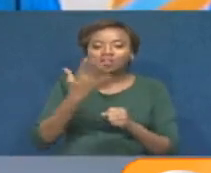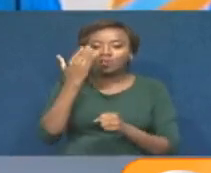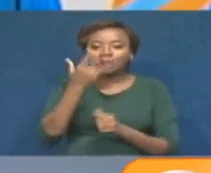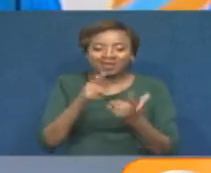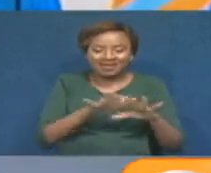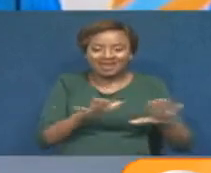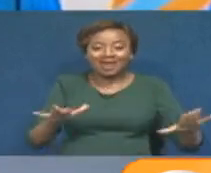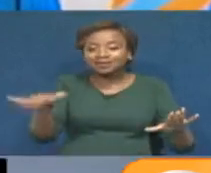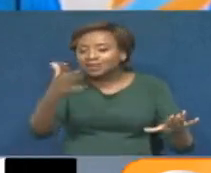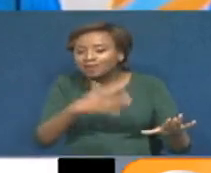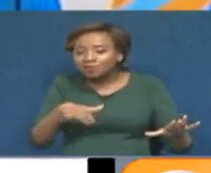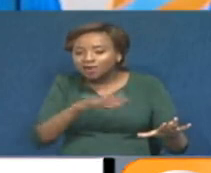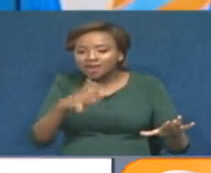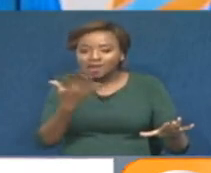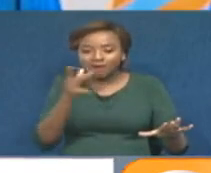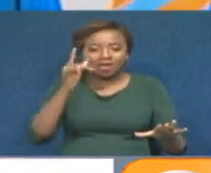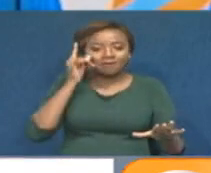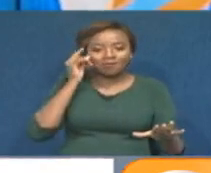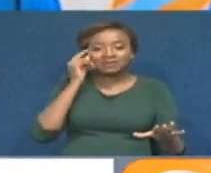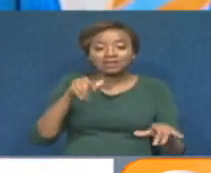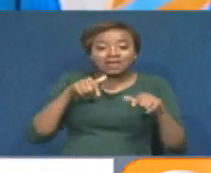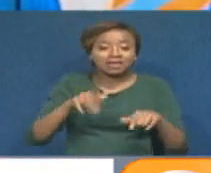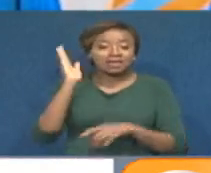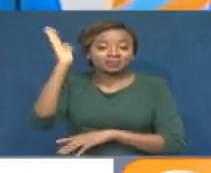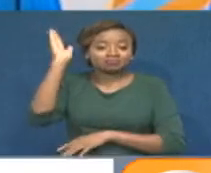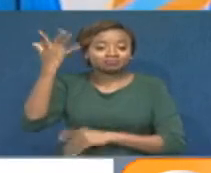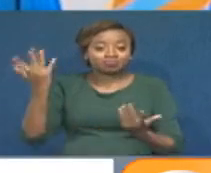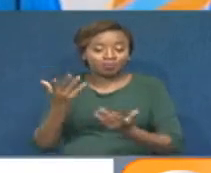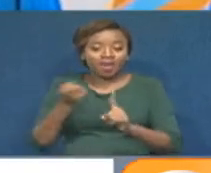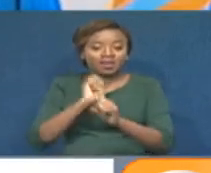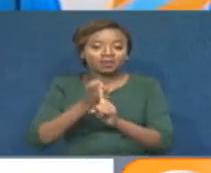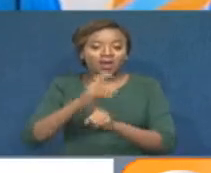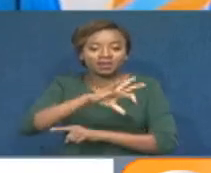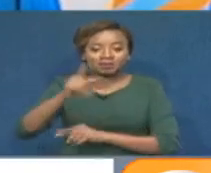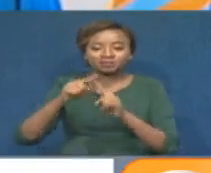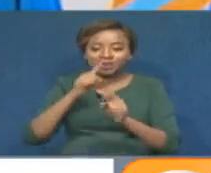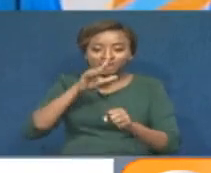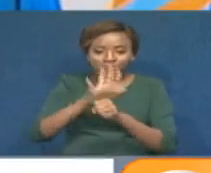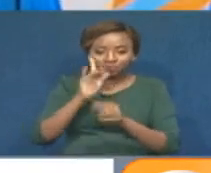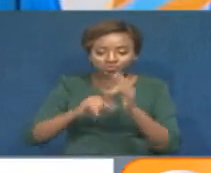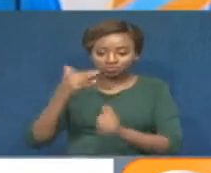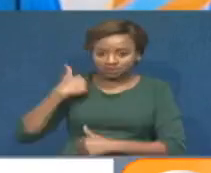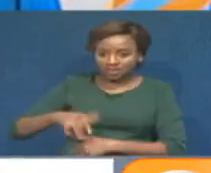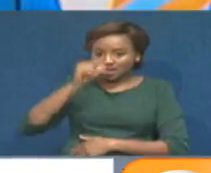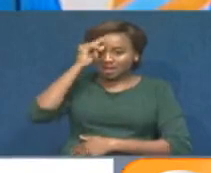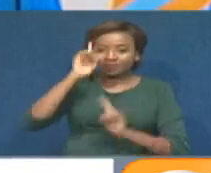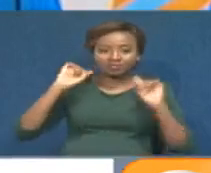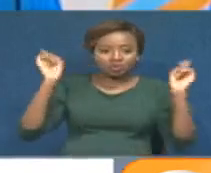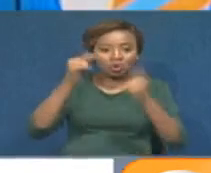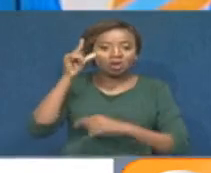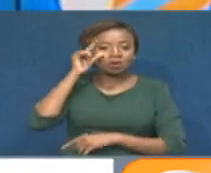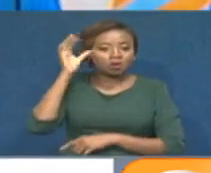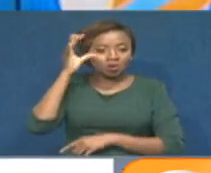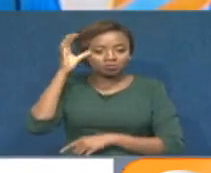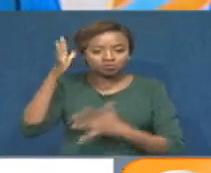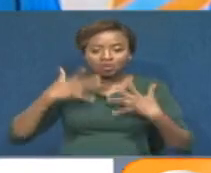kaunti za Pwani. Katika ziara yake kaunti ya Kwale, Odinga amesema kuwa serikali yake itahakikisha wapwani wote ambao